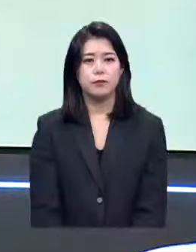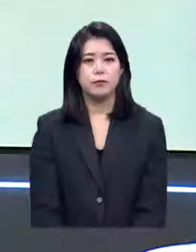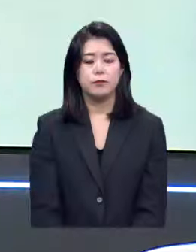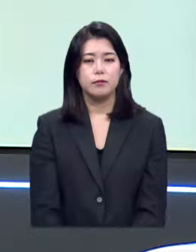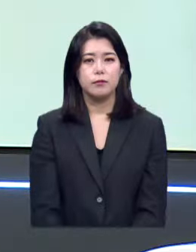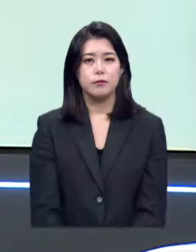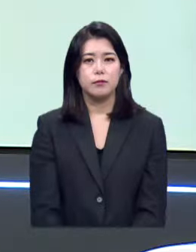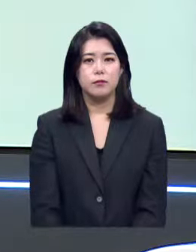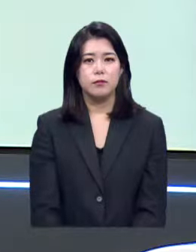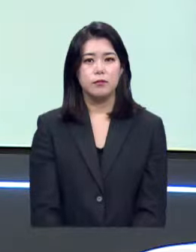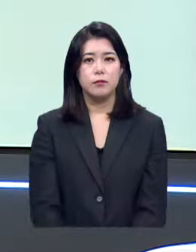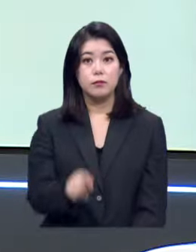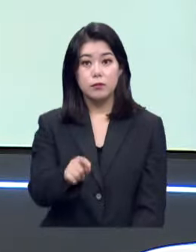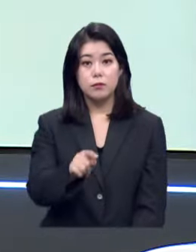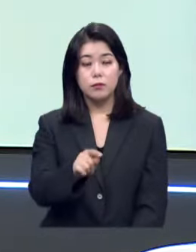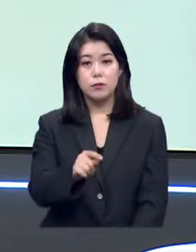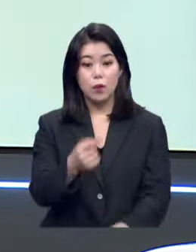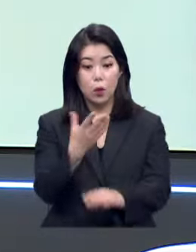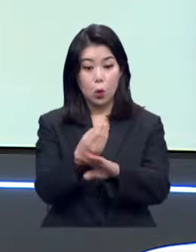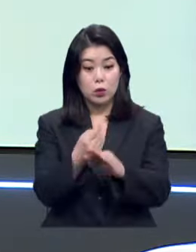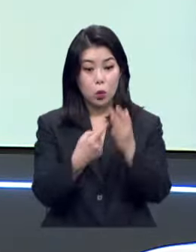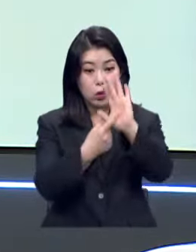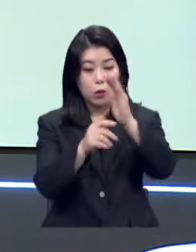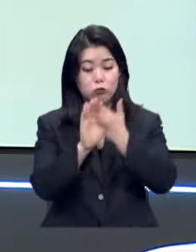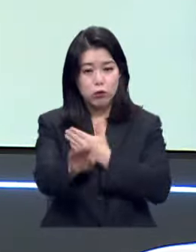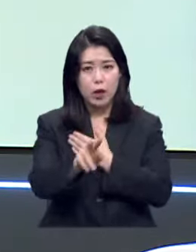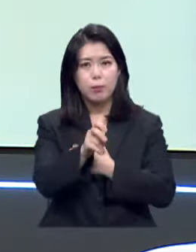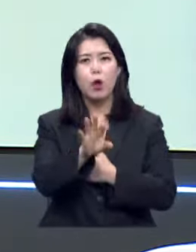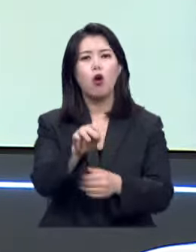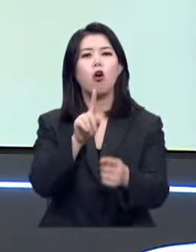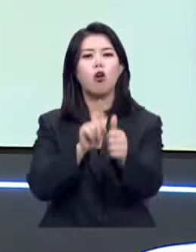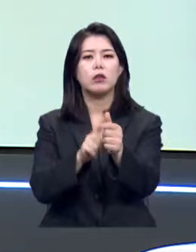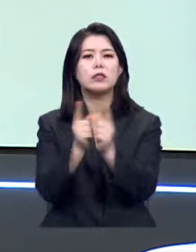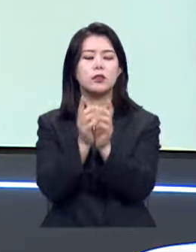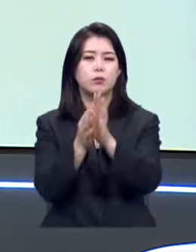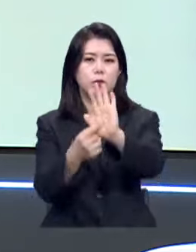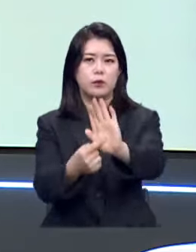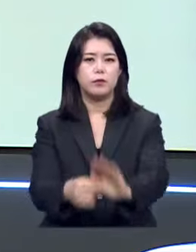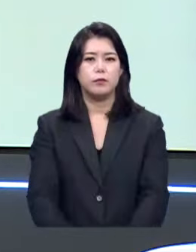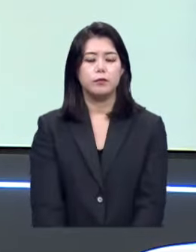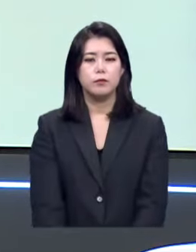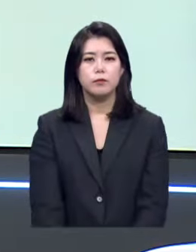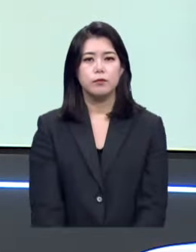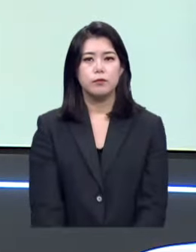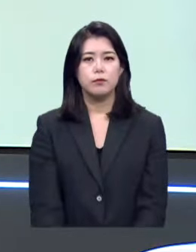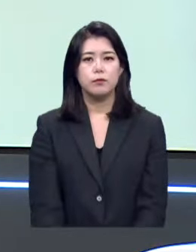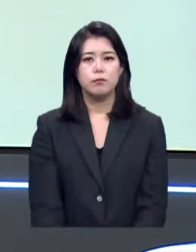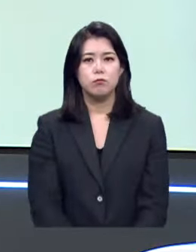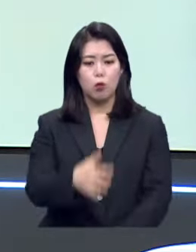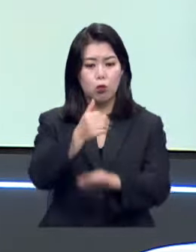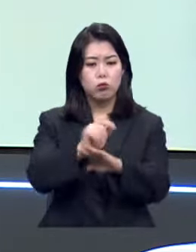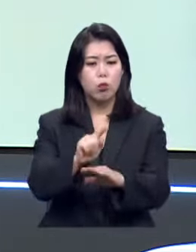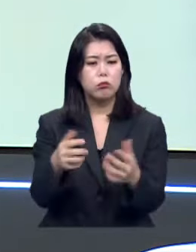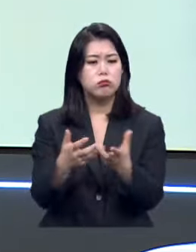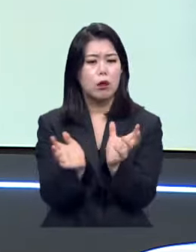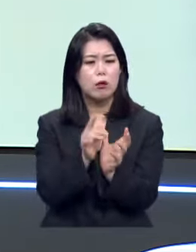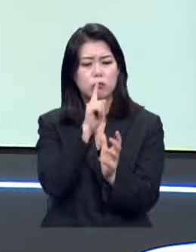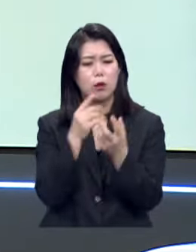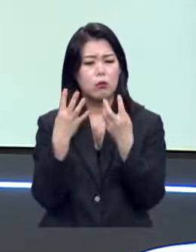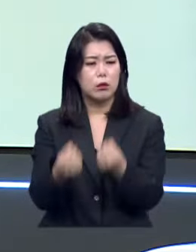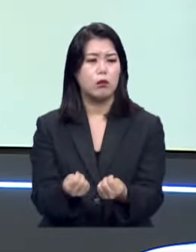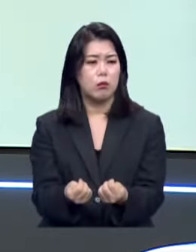그거잖아음네 실제요 녹취가 공개가 되고 난 다음에 명태 씨가 얘기입니다 그 명태 씨 얘기는 결국은 당에서 말이